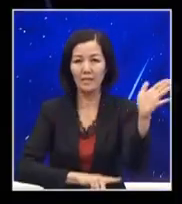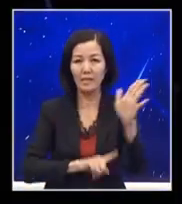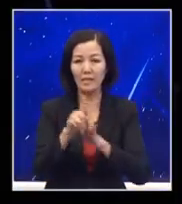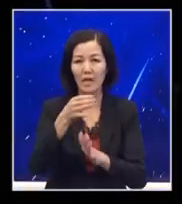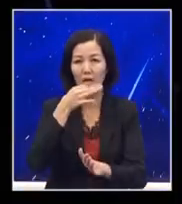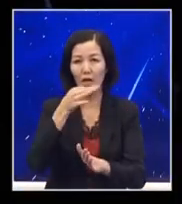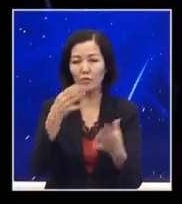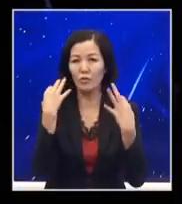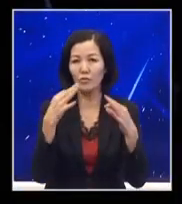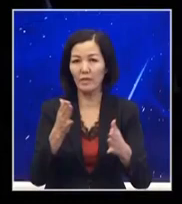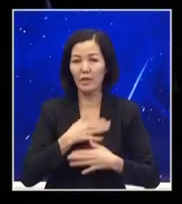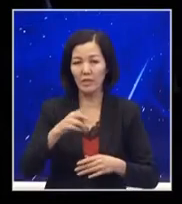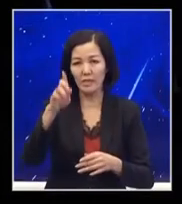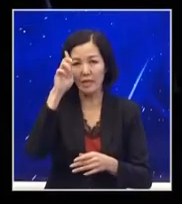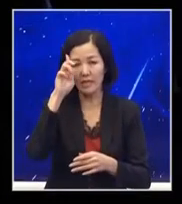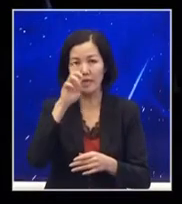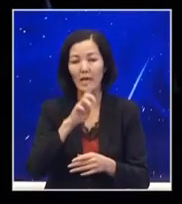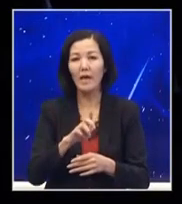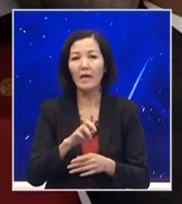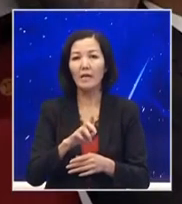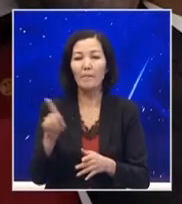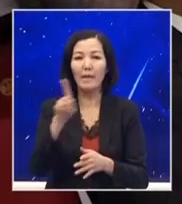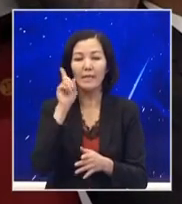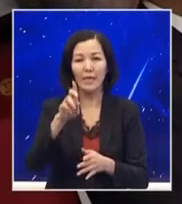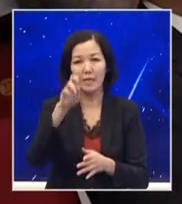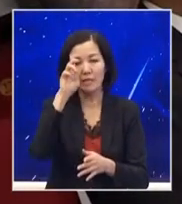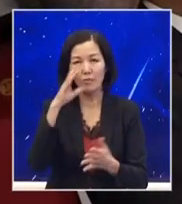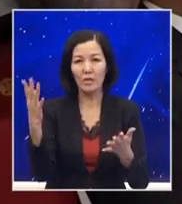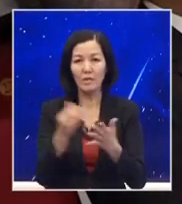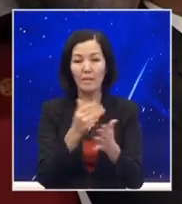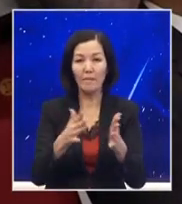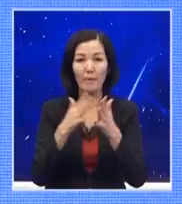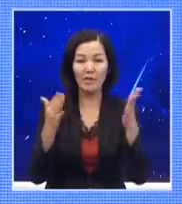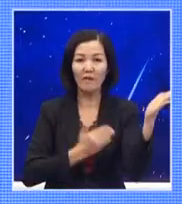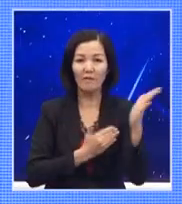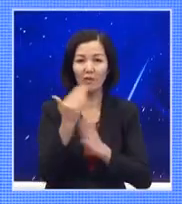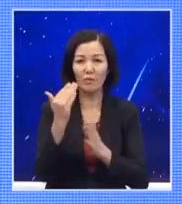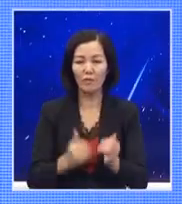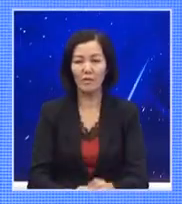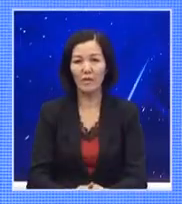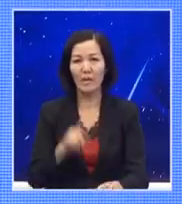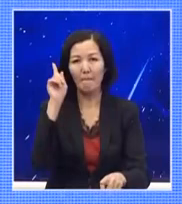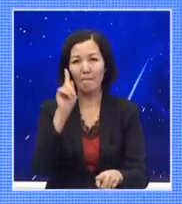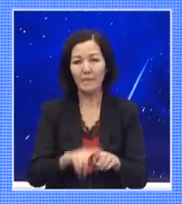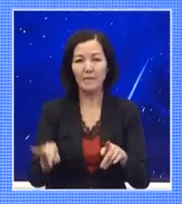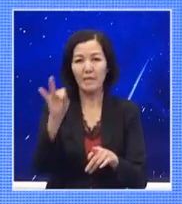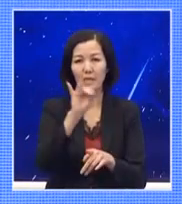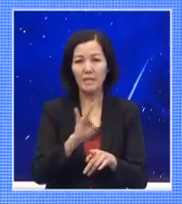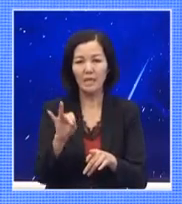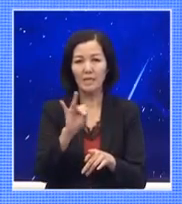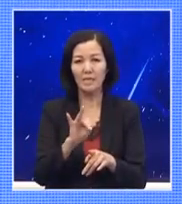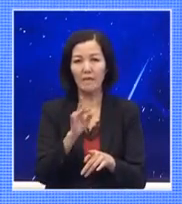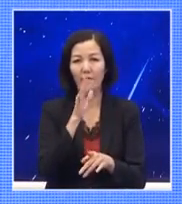отсчет суверенности нашей страны. За эти годы молодая республика добилась больших высот. За короткий по историческим меркам